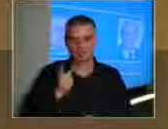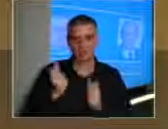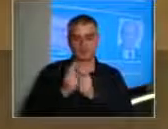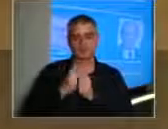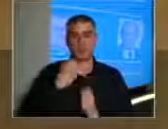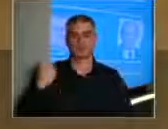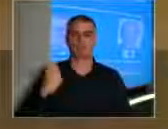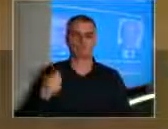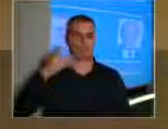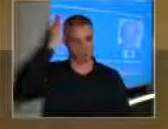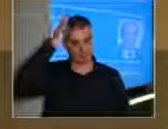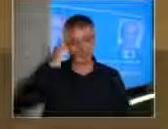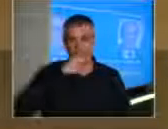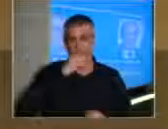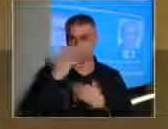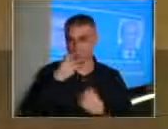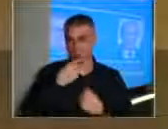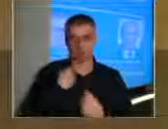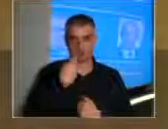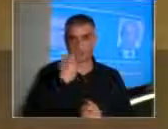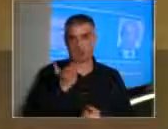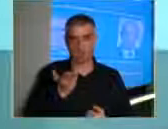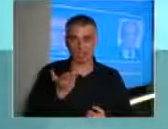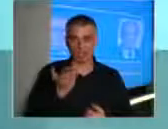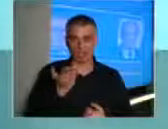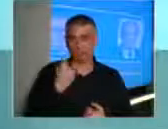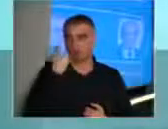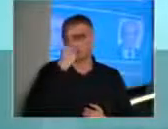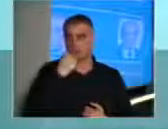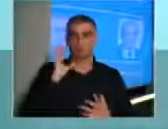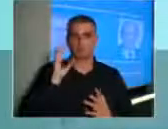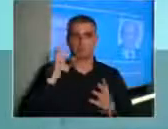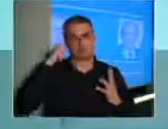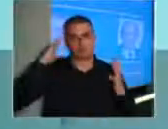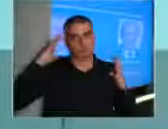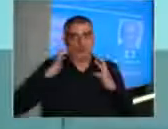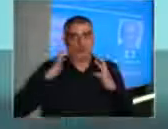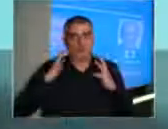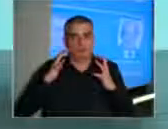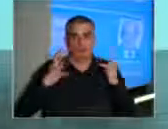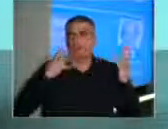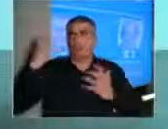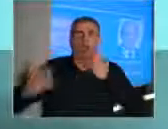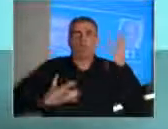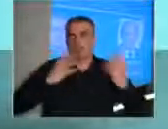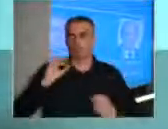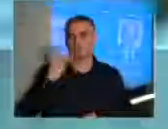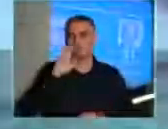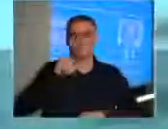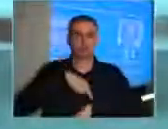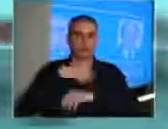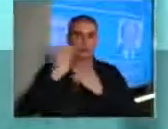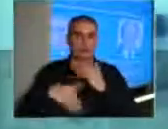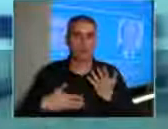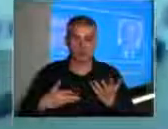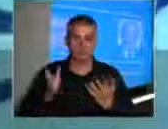מפלגות הימין, נפתלי בנט שדיברתי איתו וראינו אותו, נראה באמת שהוא נמצא בתוך איזושהי שערה כזאת של 48 שעות